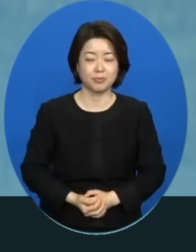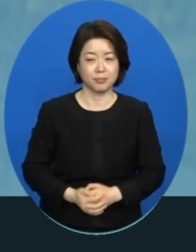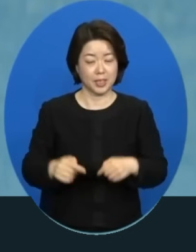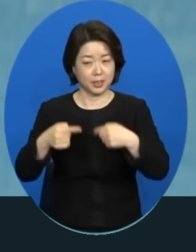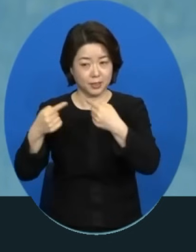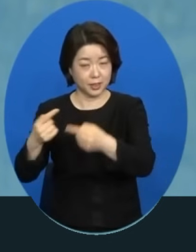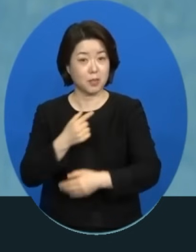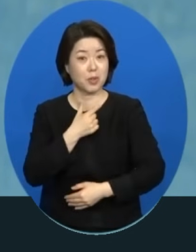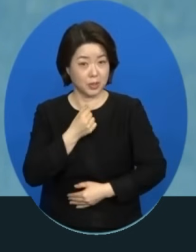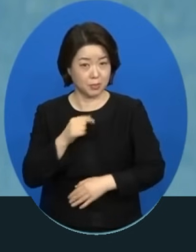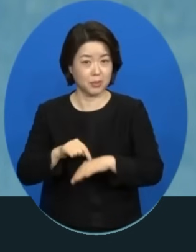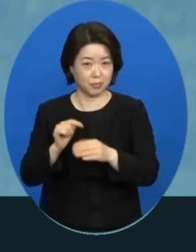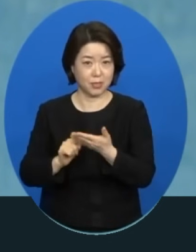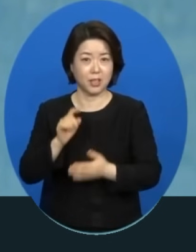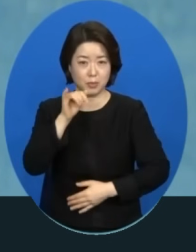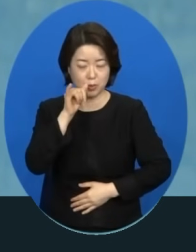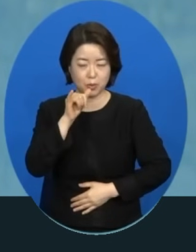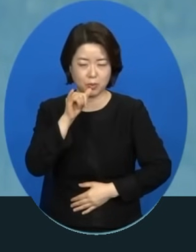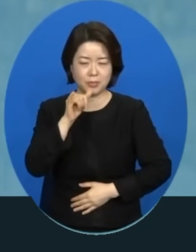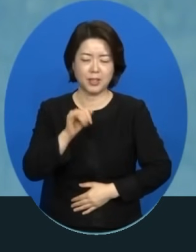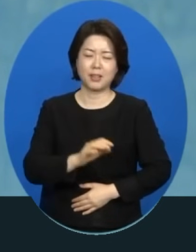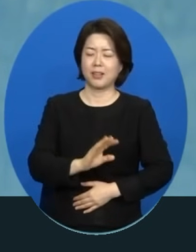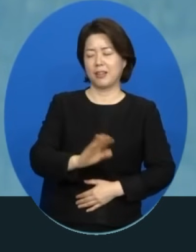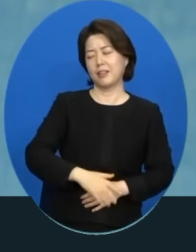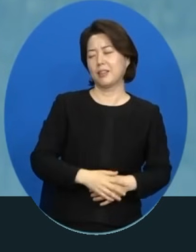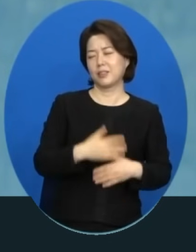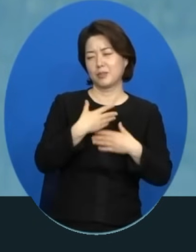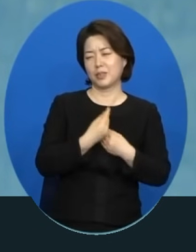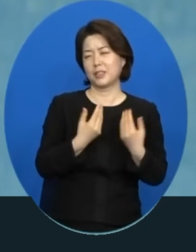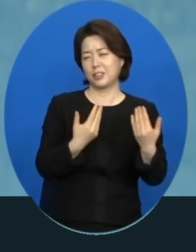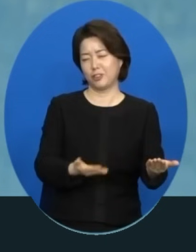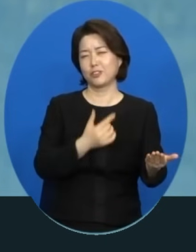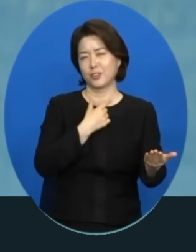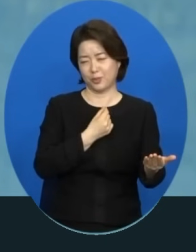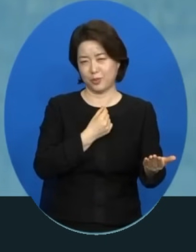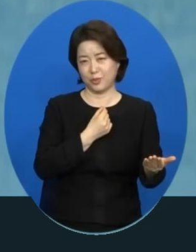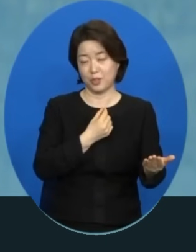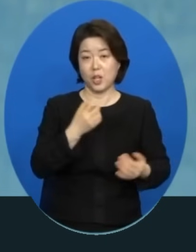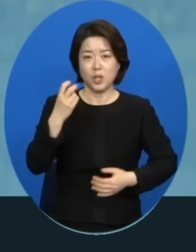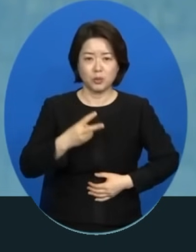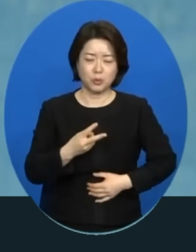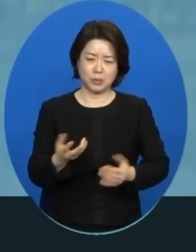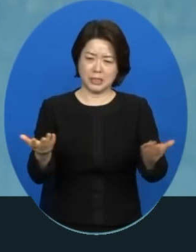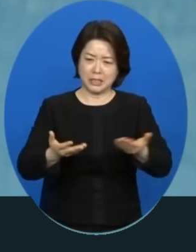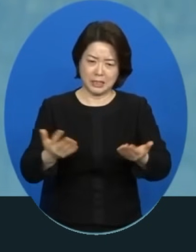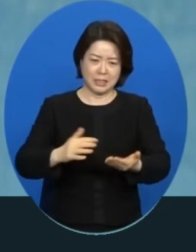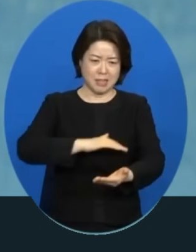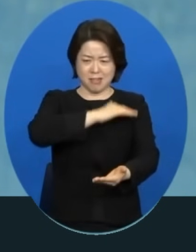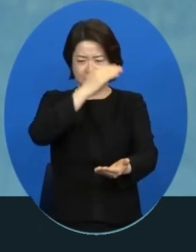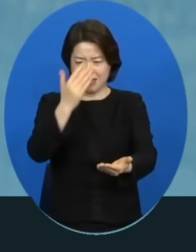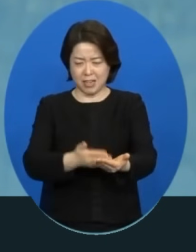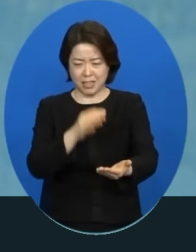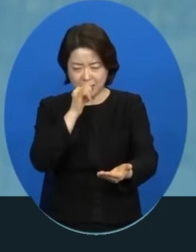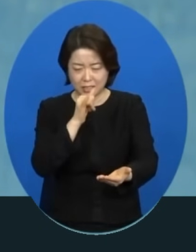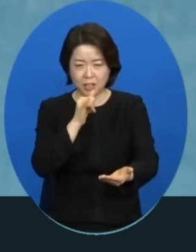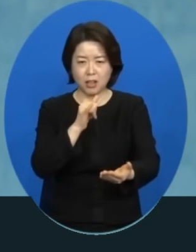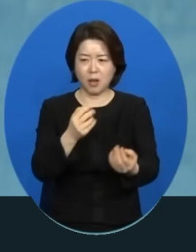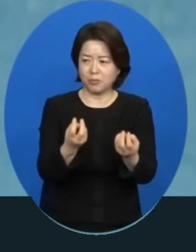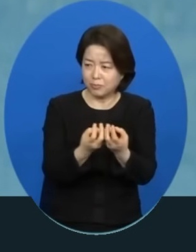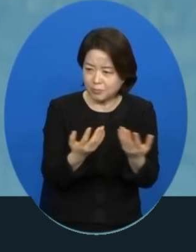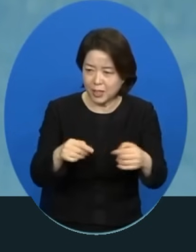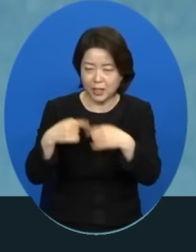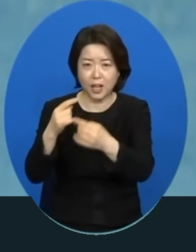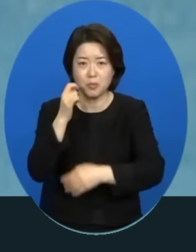마음이 있지만 편하게 쉬고 싶고 또 많은 일 때문에 포기한 분도 있을 것이고 정말 오고 싶었지만 어쩔 수